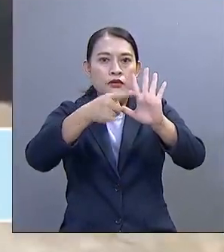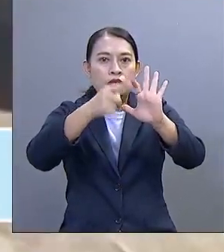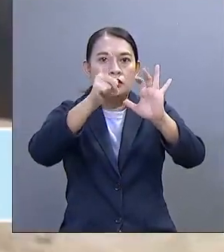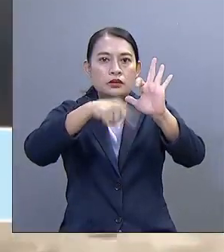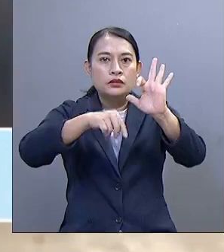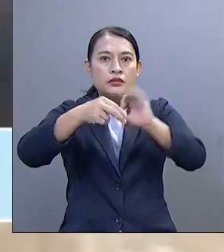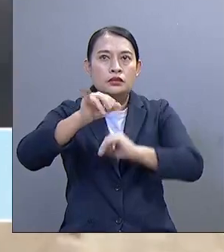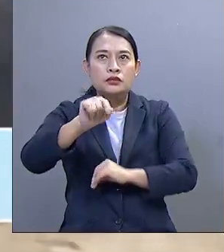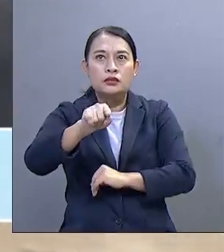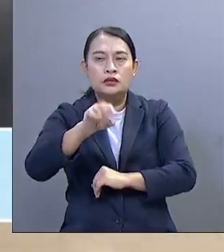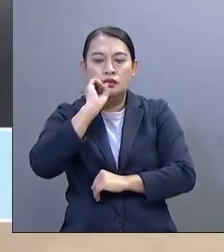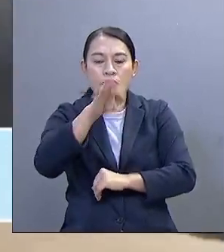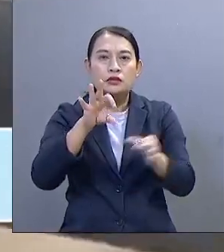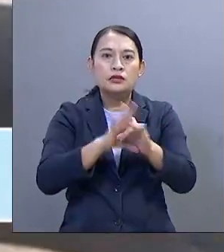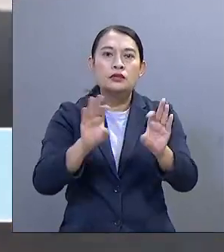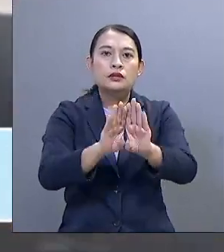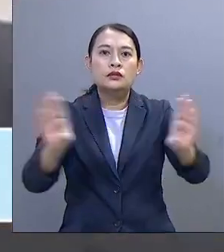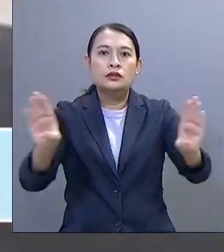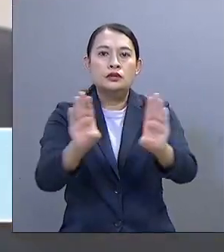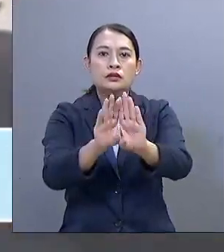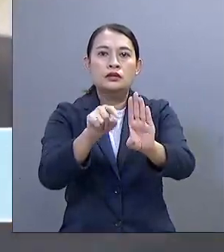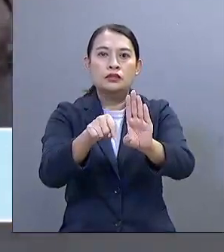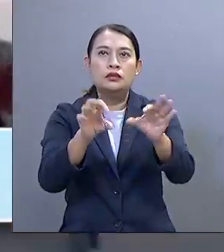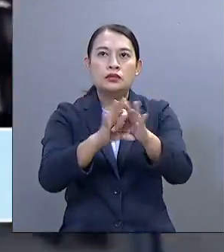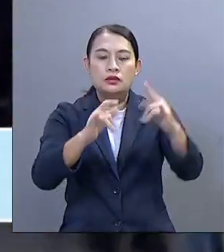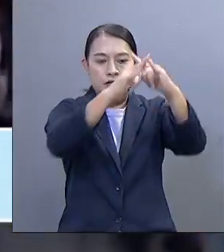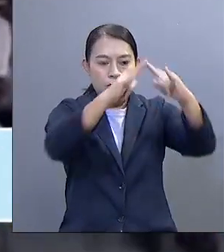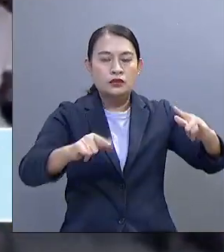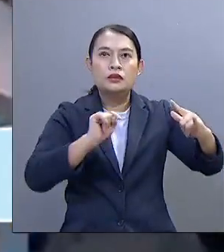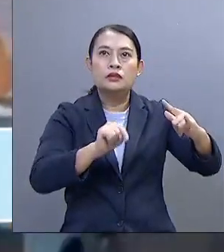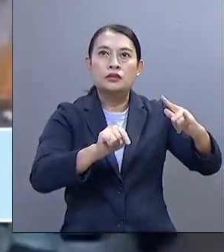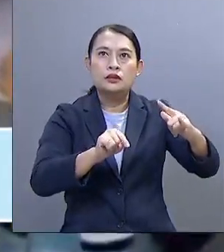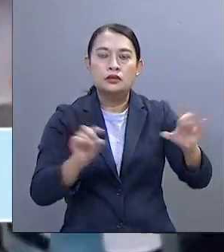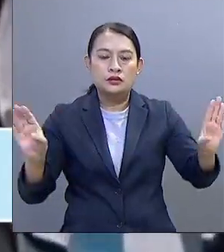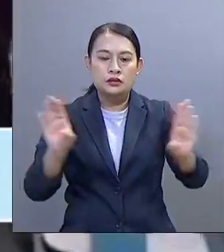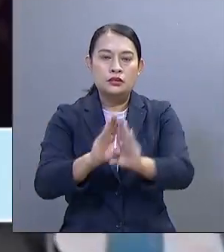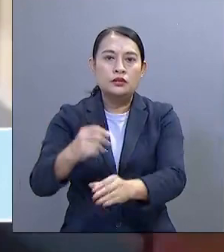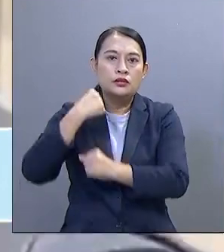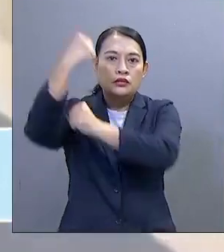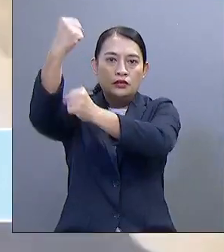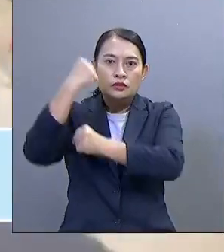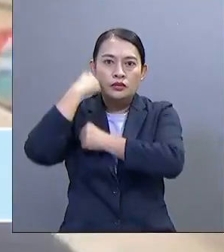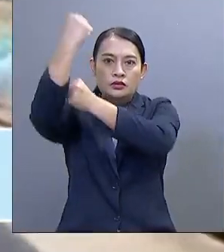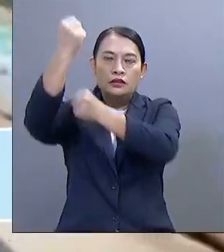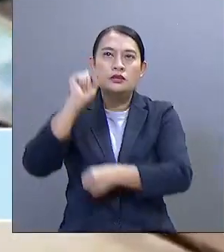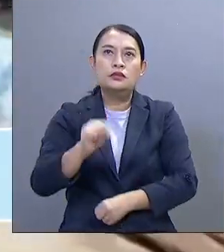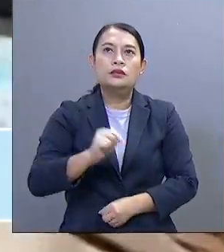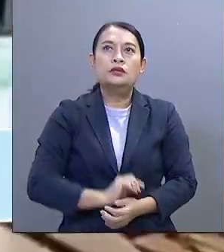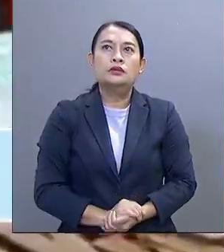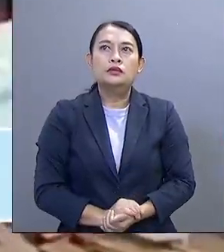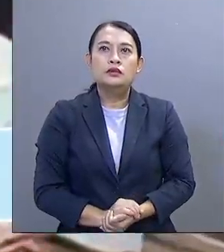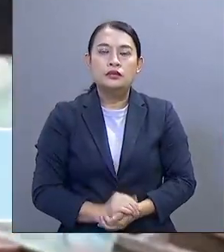ยกร้องการเปิดเส้นทางเข้านอก 45เอาอเต้นไปปิด madamdar Luong แดงเจตตนารม Lindaulu